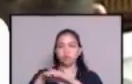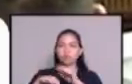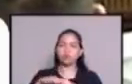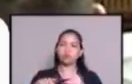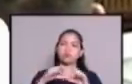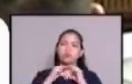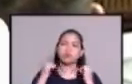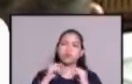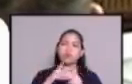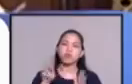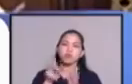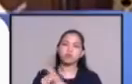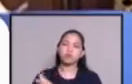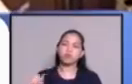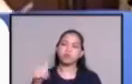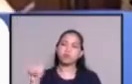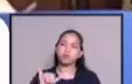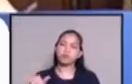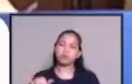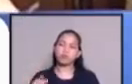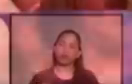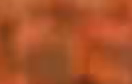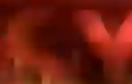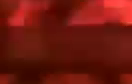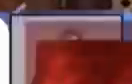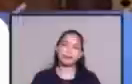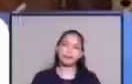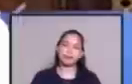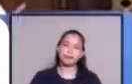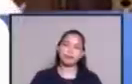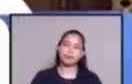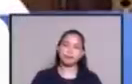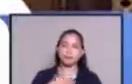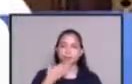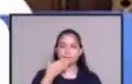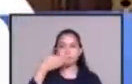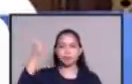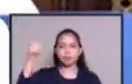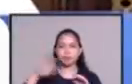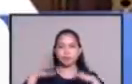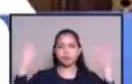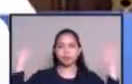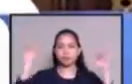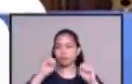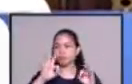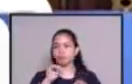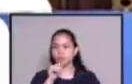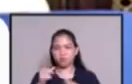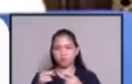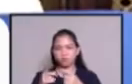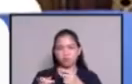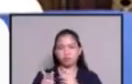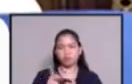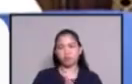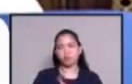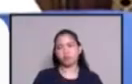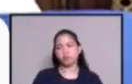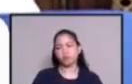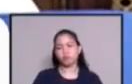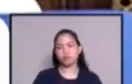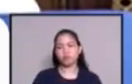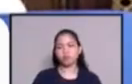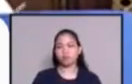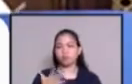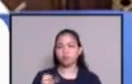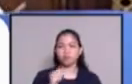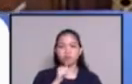paring nakapatay raw sa kinakasamang buntis. You better surrender, because if you're not, I'll hunt you down. And